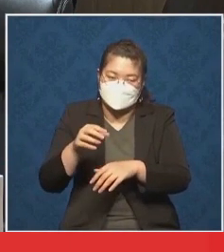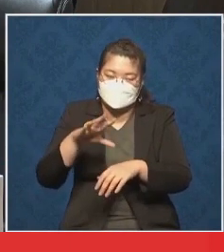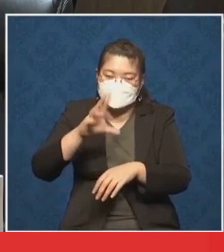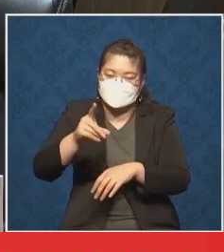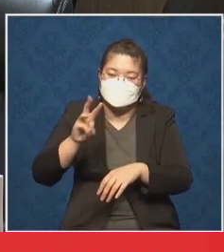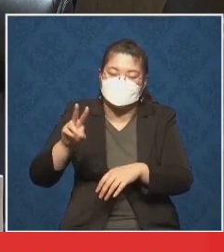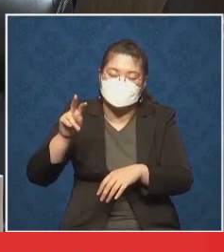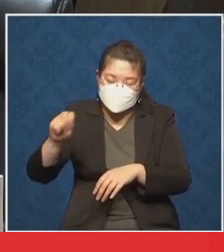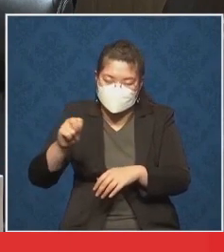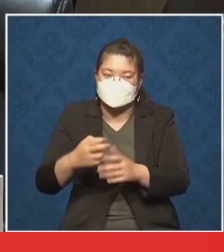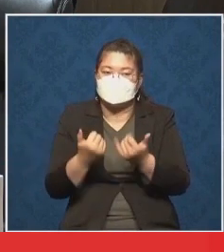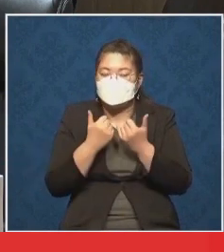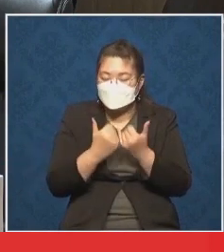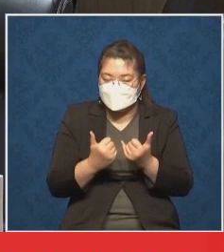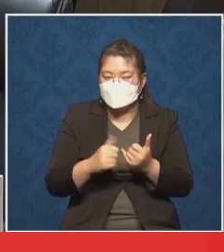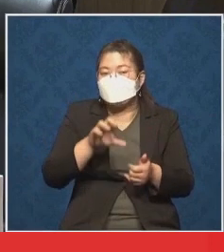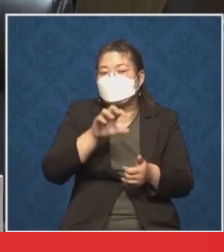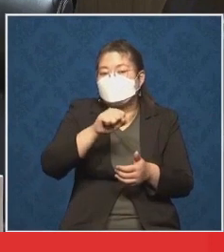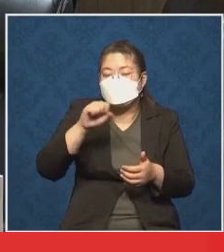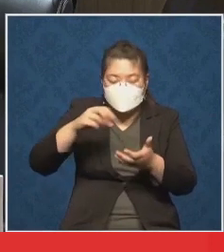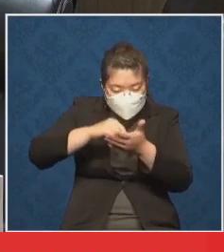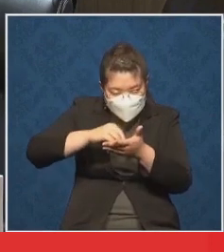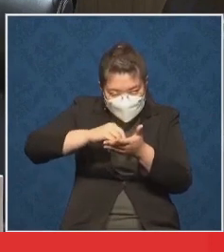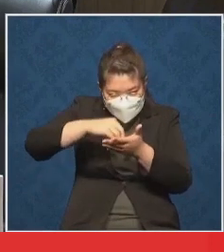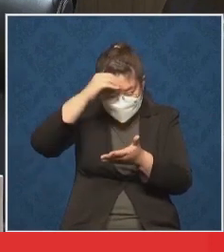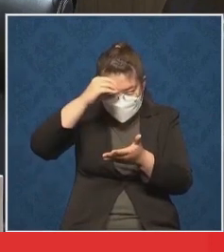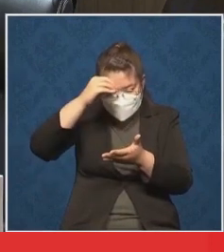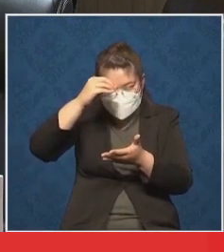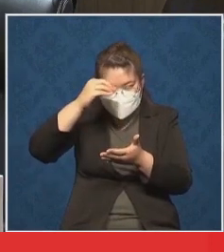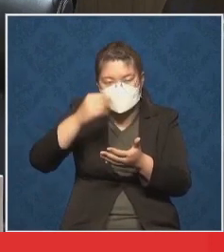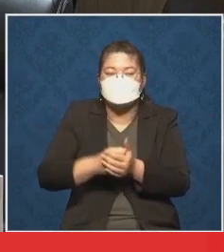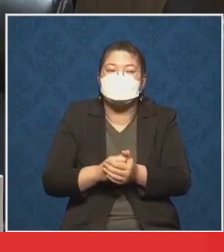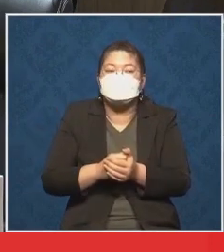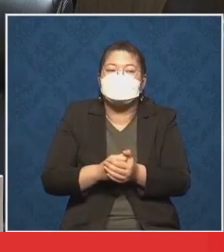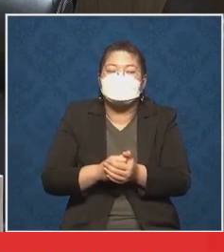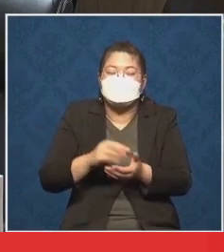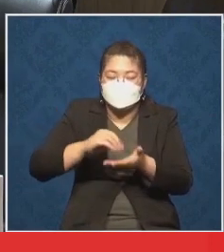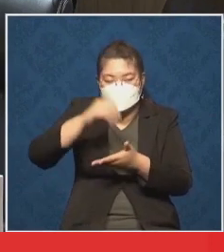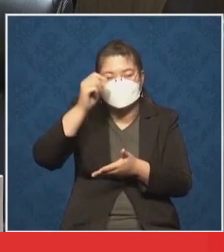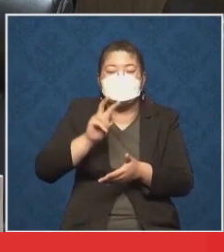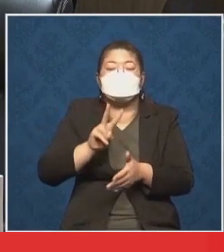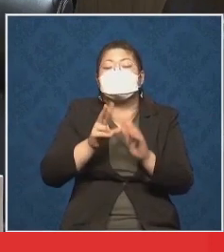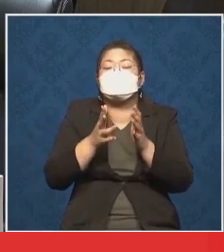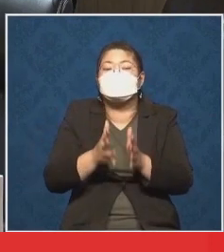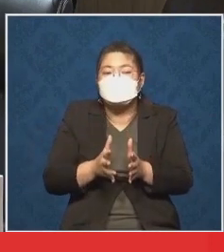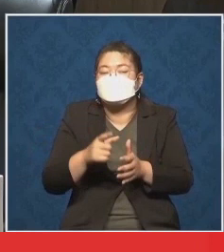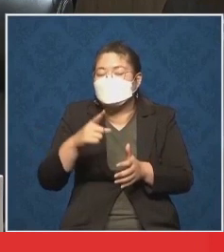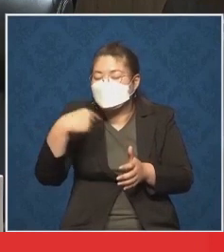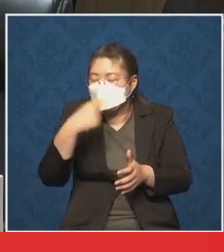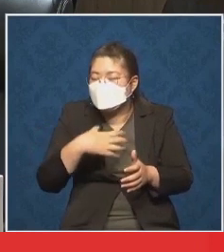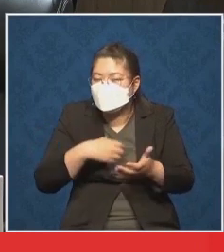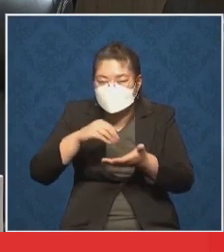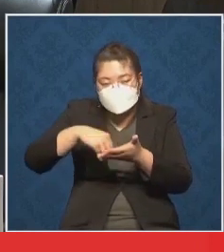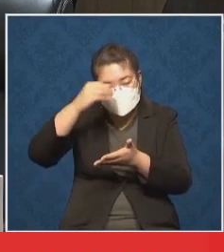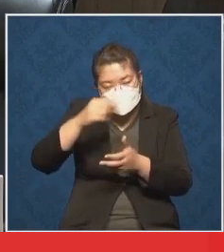ควต้าพรรคที่จะไปเรียนกับสถาบันปกเกล้าเนี่ยแย่งกันนะครับมีมา2คนนะครับแล้วก็ใครจะไปเรียนก็แย่